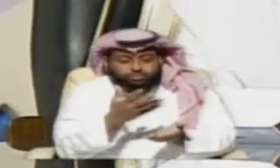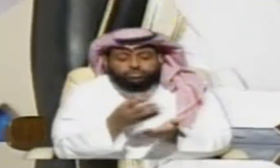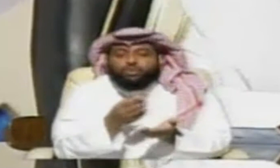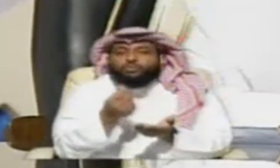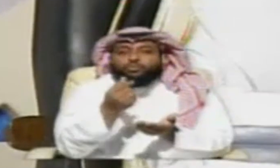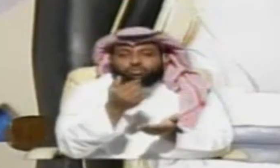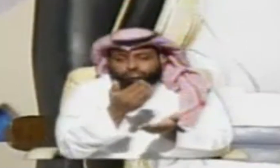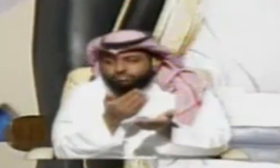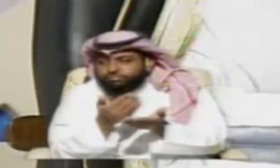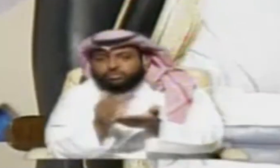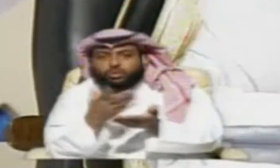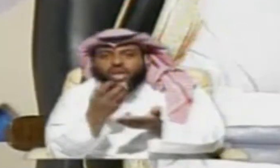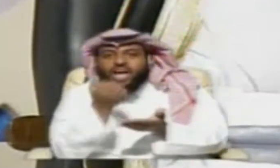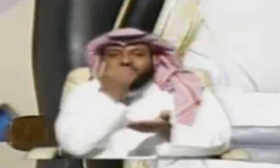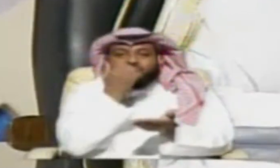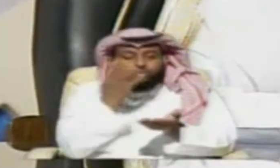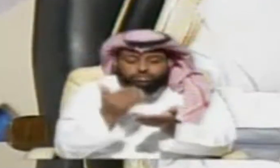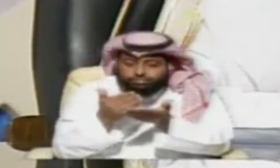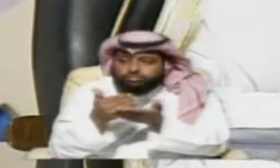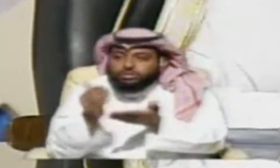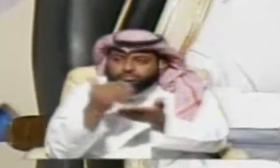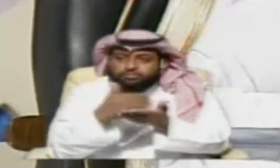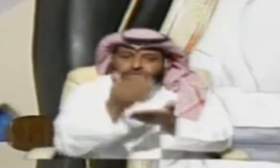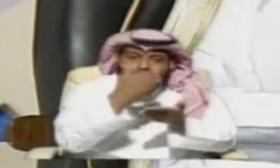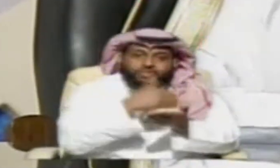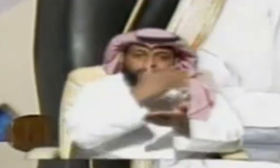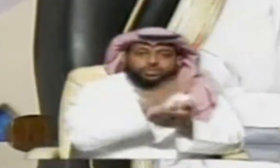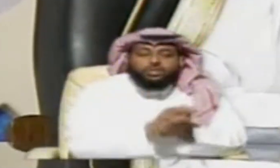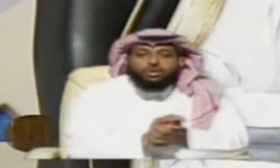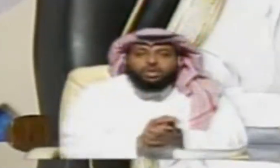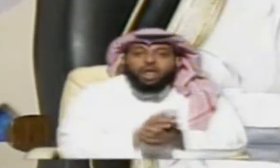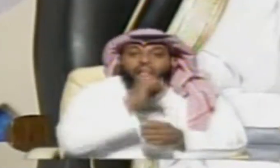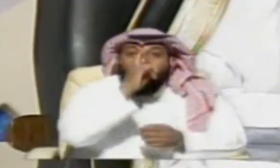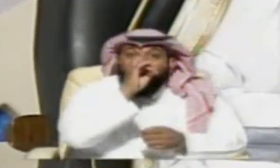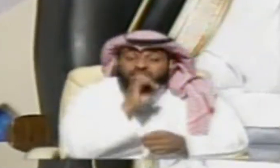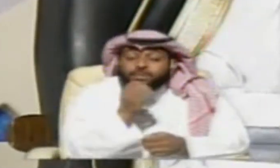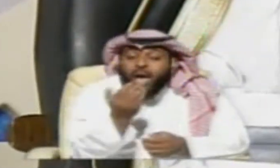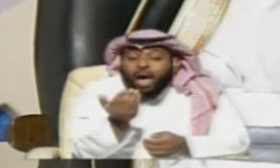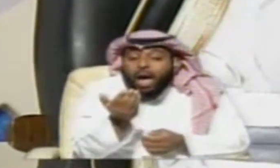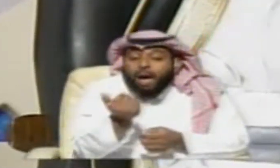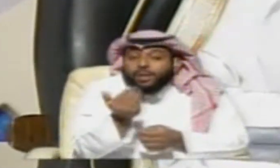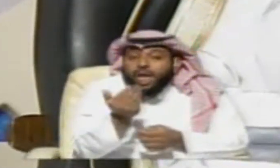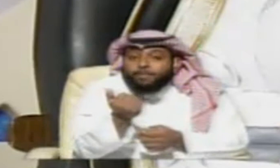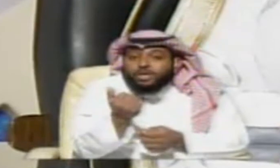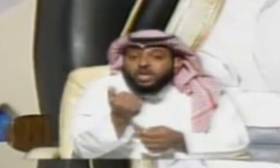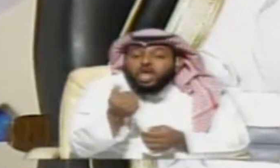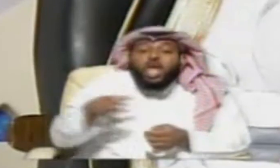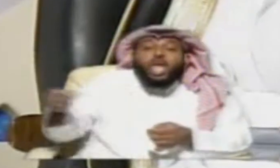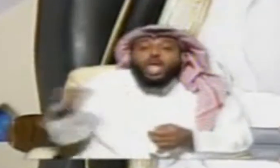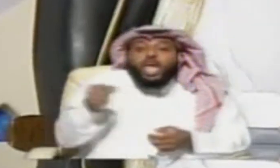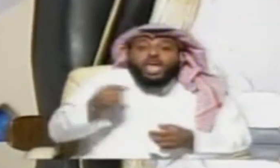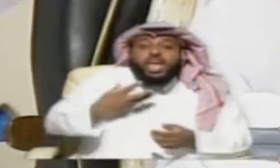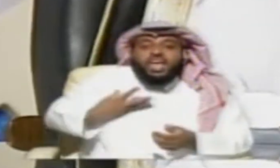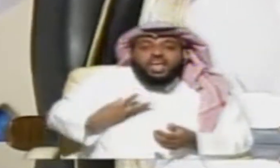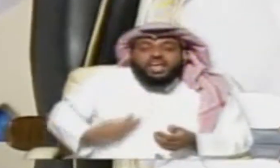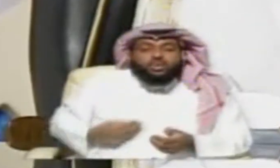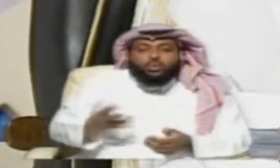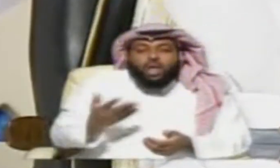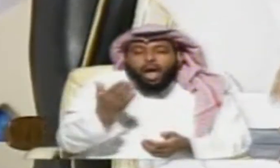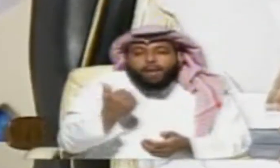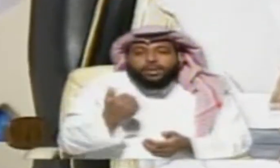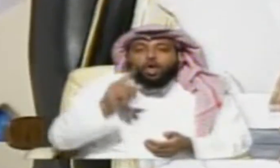نزار: لا تخرجوا هذا الطعام إلا قبيل العيد بيوم أو يومين، فهم